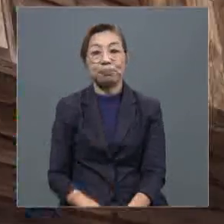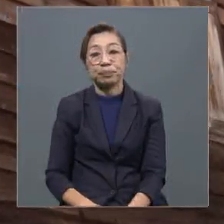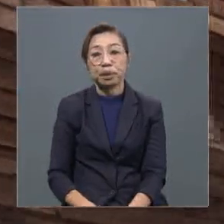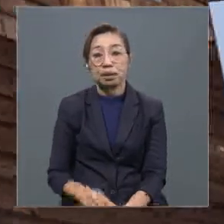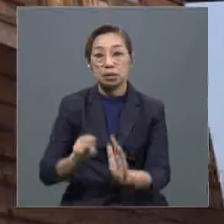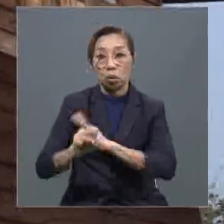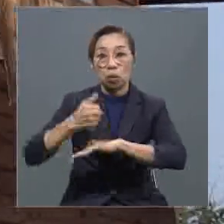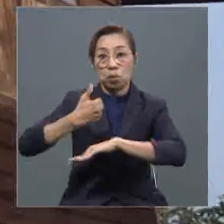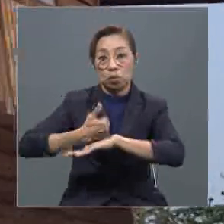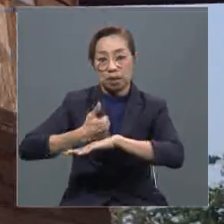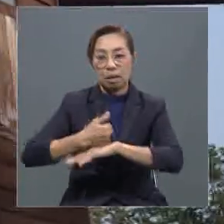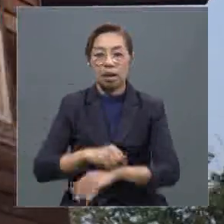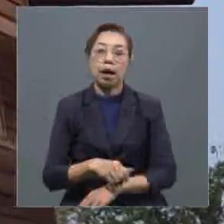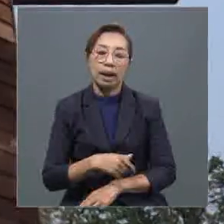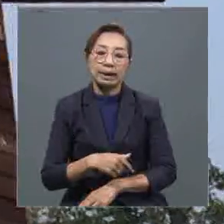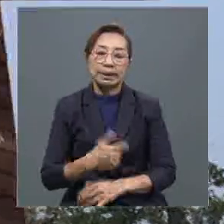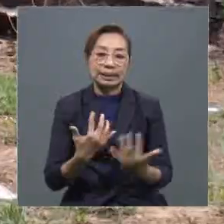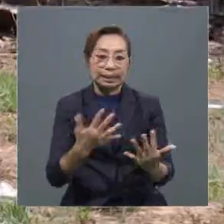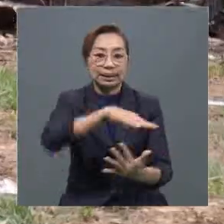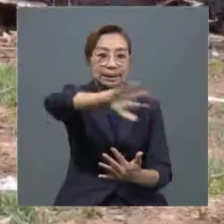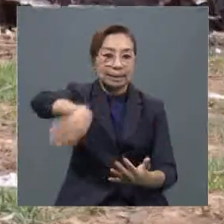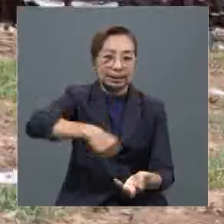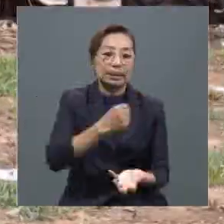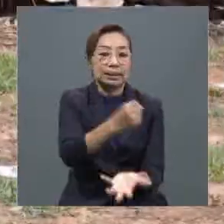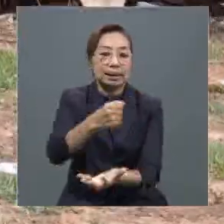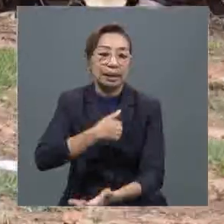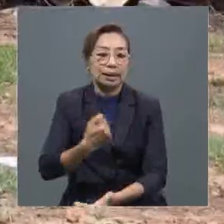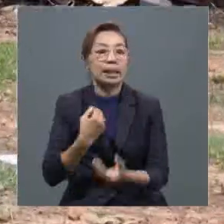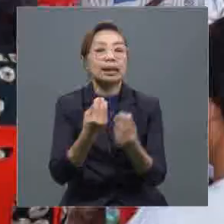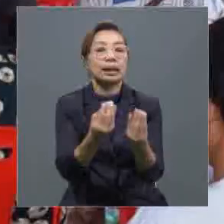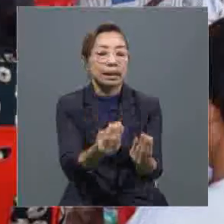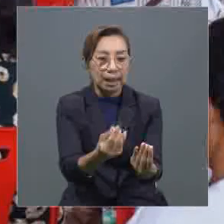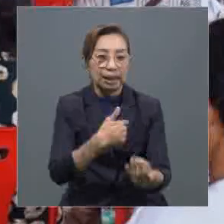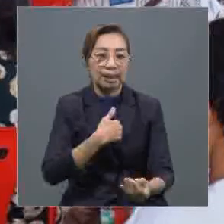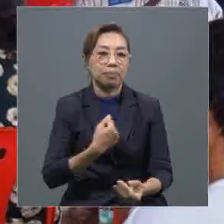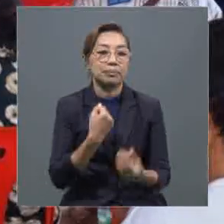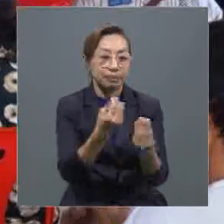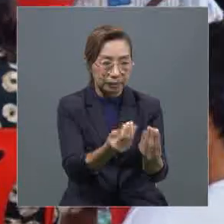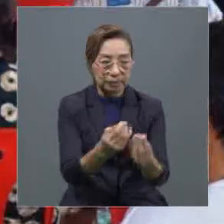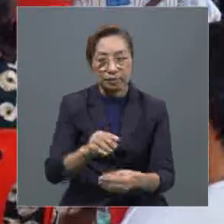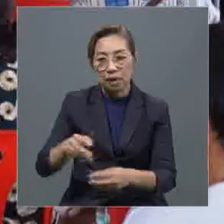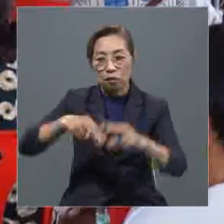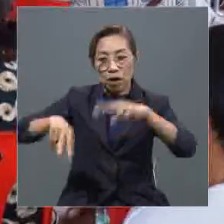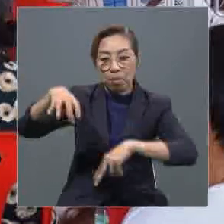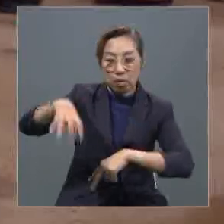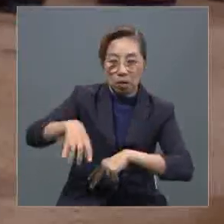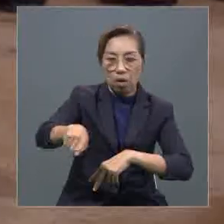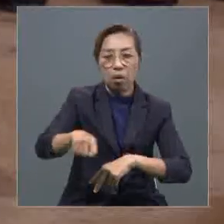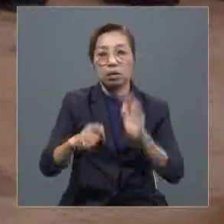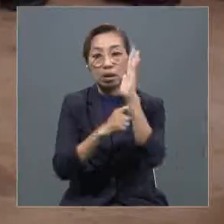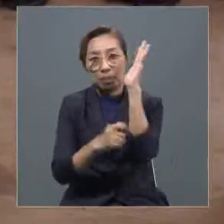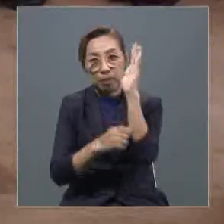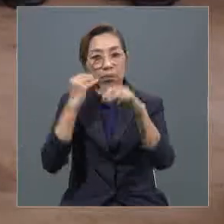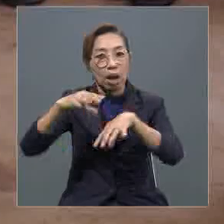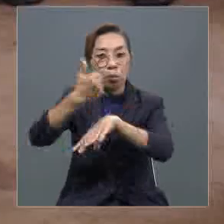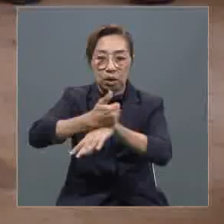ราชการจังหวัดสกลนครกล่าวให้กำลังใจกับผู้ประสบวาตภัยมีการมอบหมายในอำเภอองค์กรปกครองส่วนท้องถิ่นกัปตันผู้ใหญ่บ้านในแต่